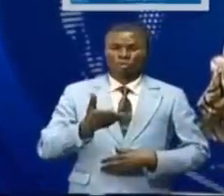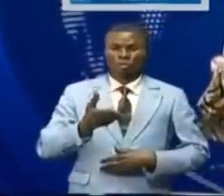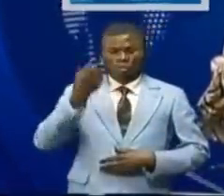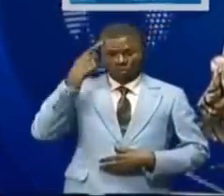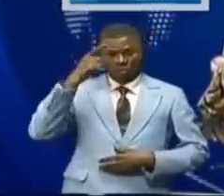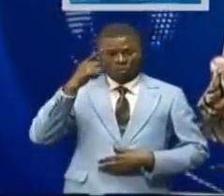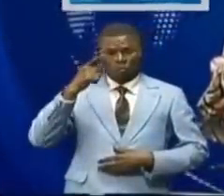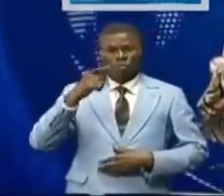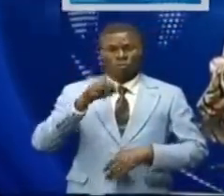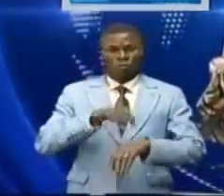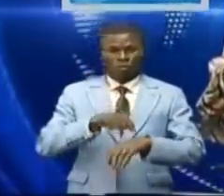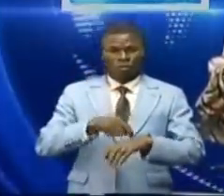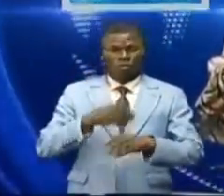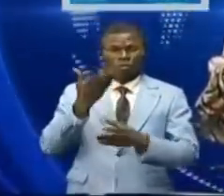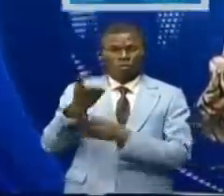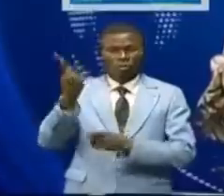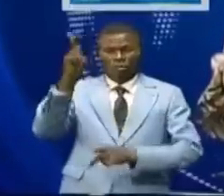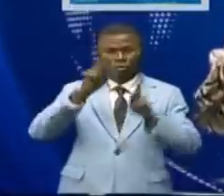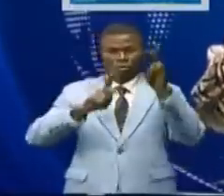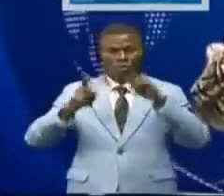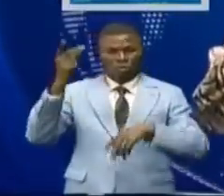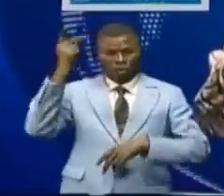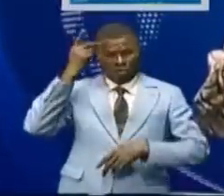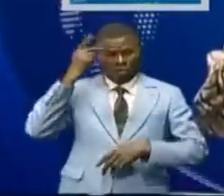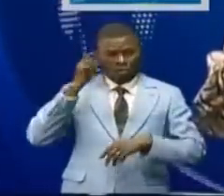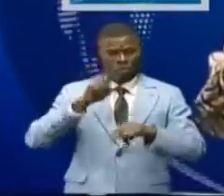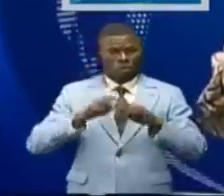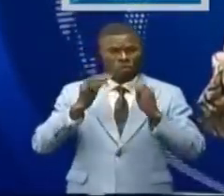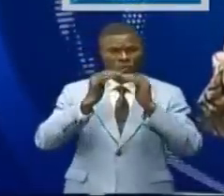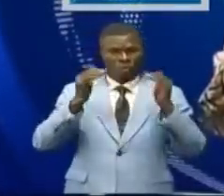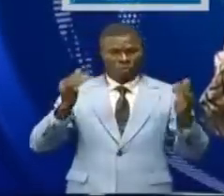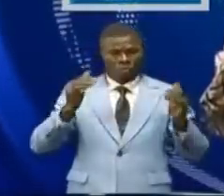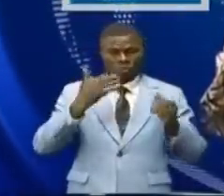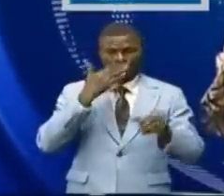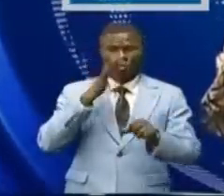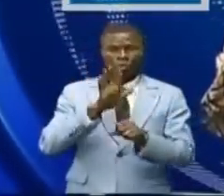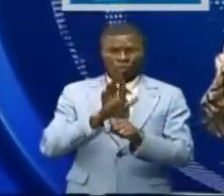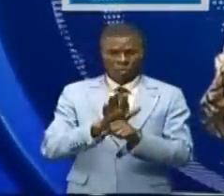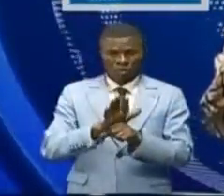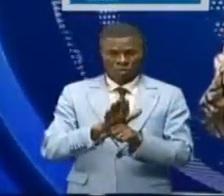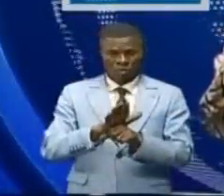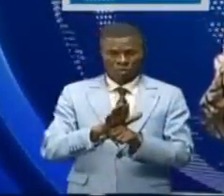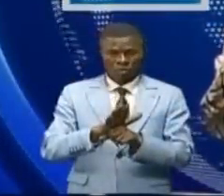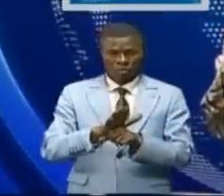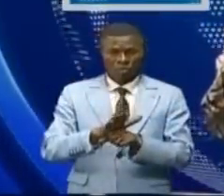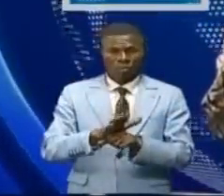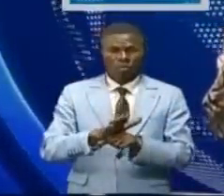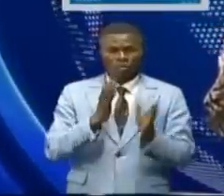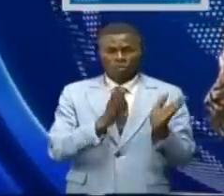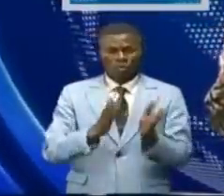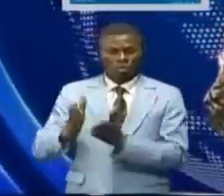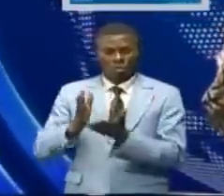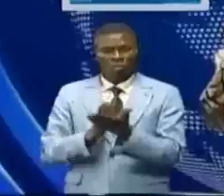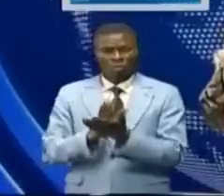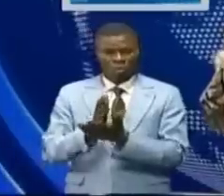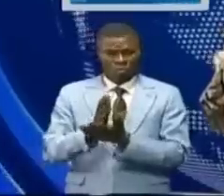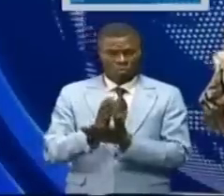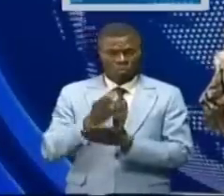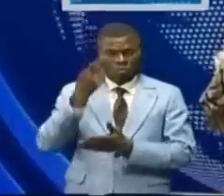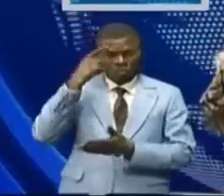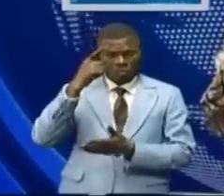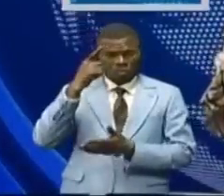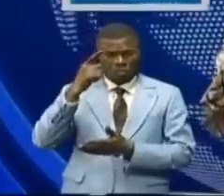Par la même occasion, il invite la population au calme et la rassure de la prise de toutes les dispositions pratiques